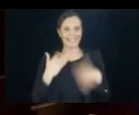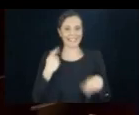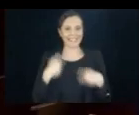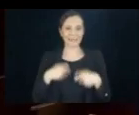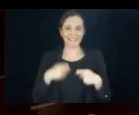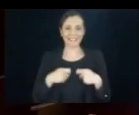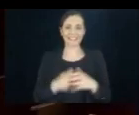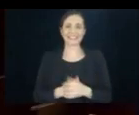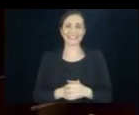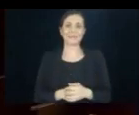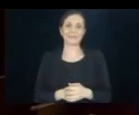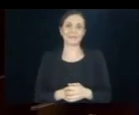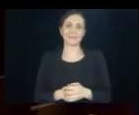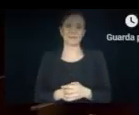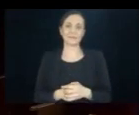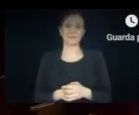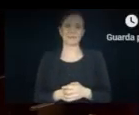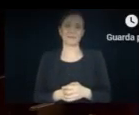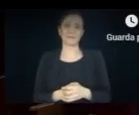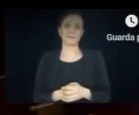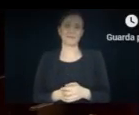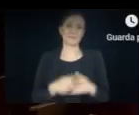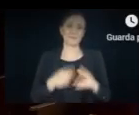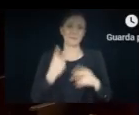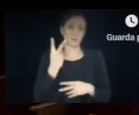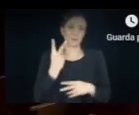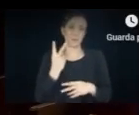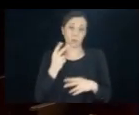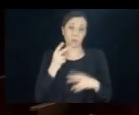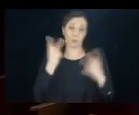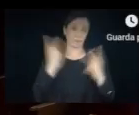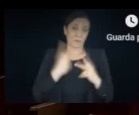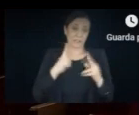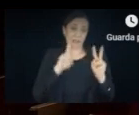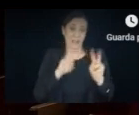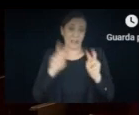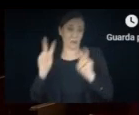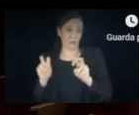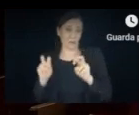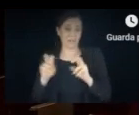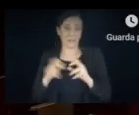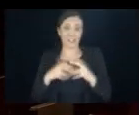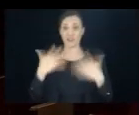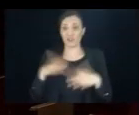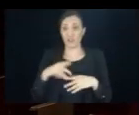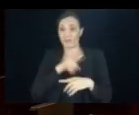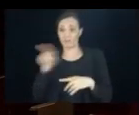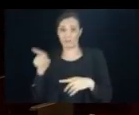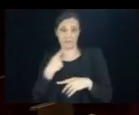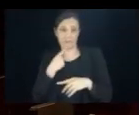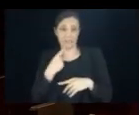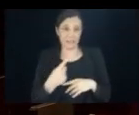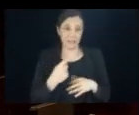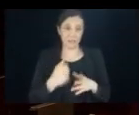Sì, grazie Presidente, ma due temi, due questioni che sono state sollevate.